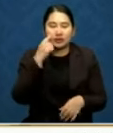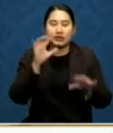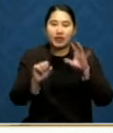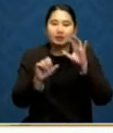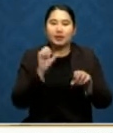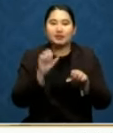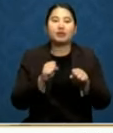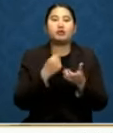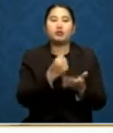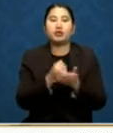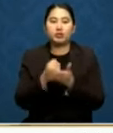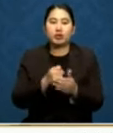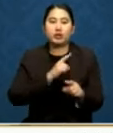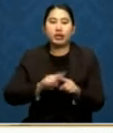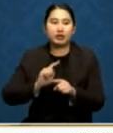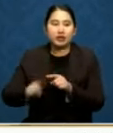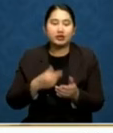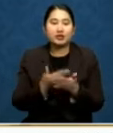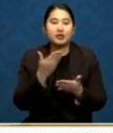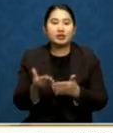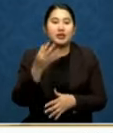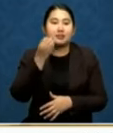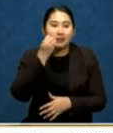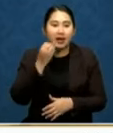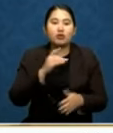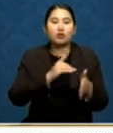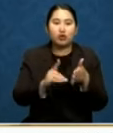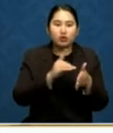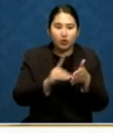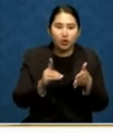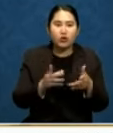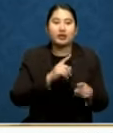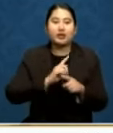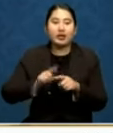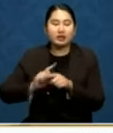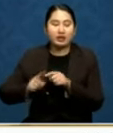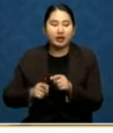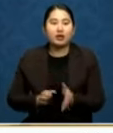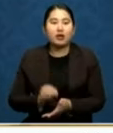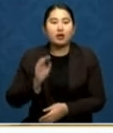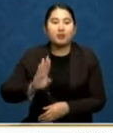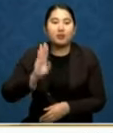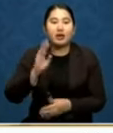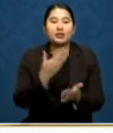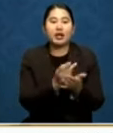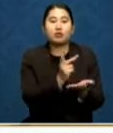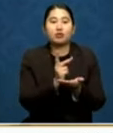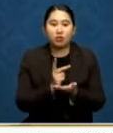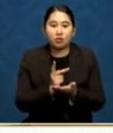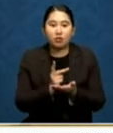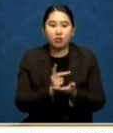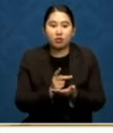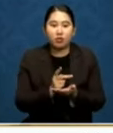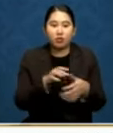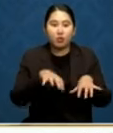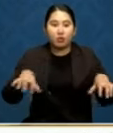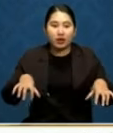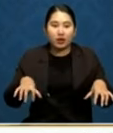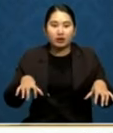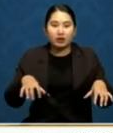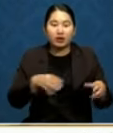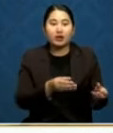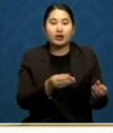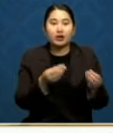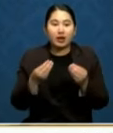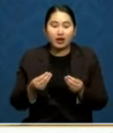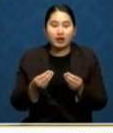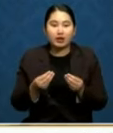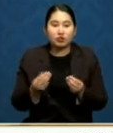ก